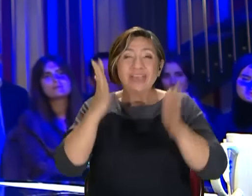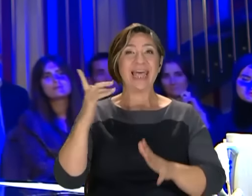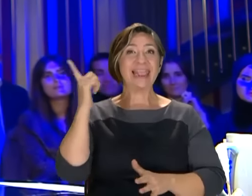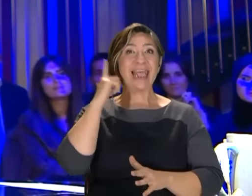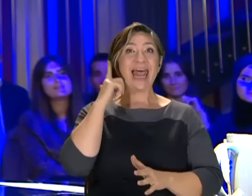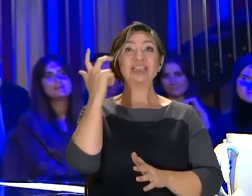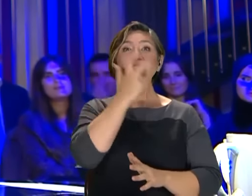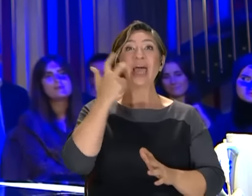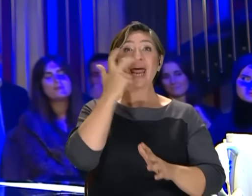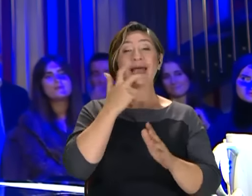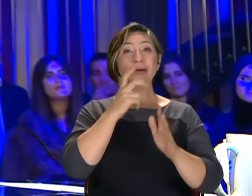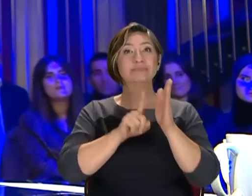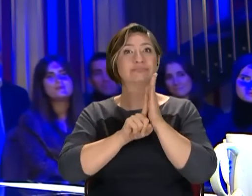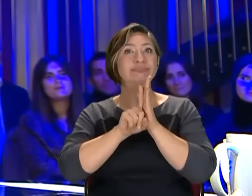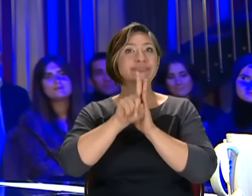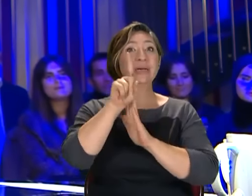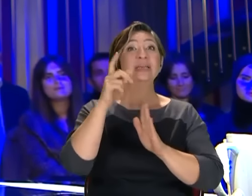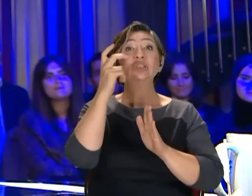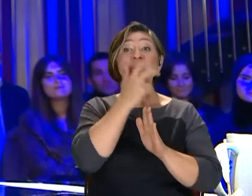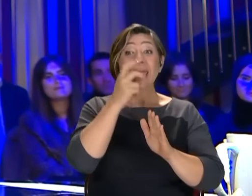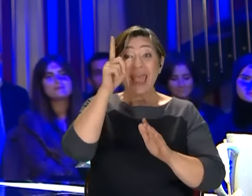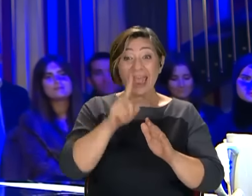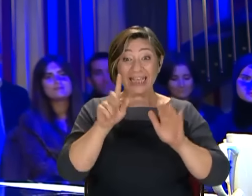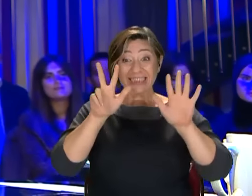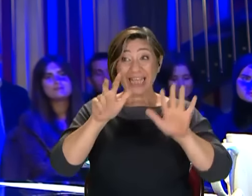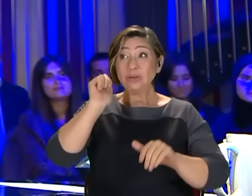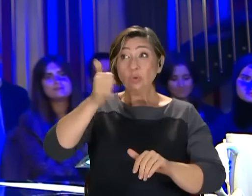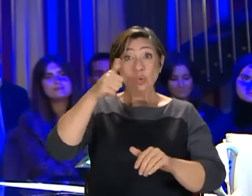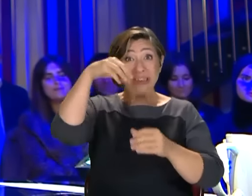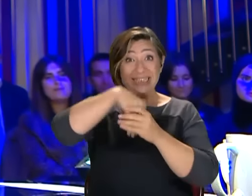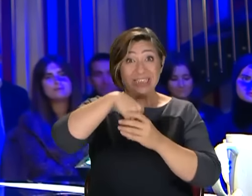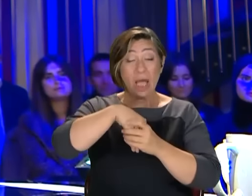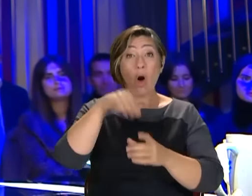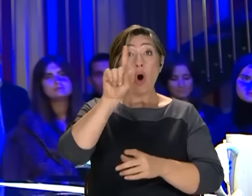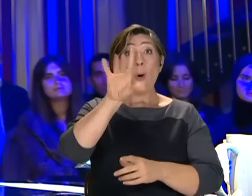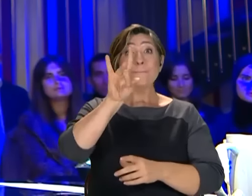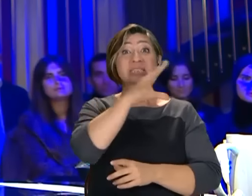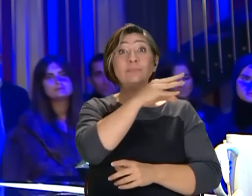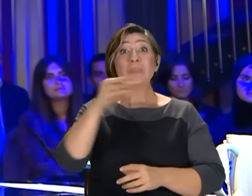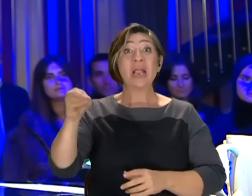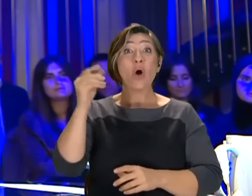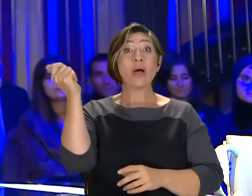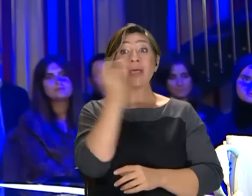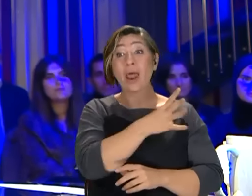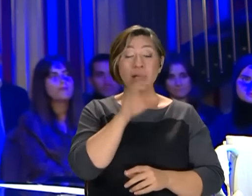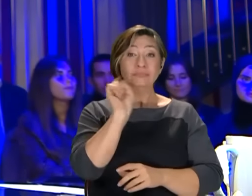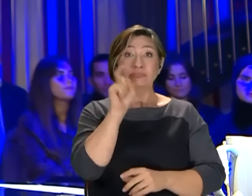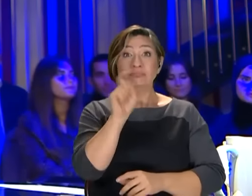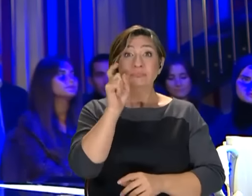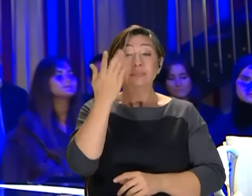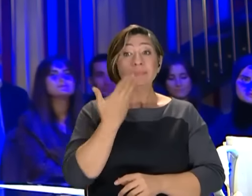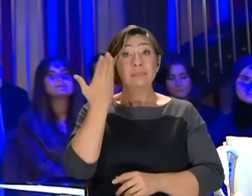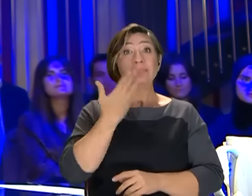dinlenen şarkı listesine giriyor. Şarkısı ilk 8 günde 15 milyon kere görüntüleniyor.